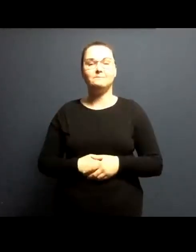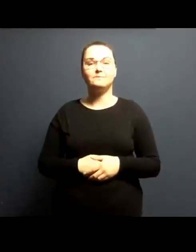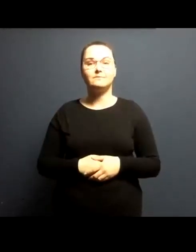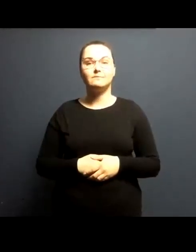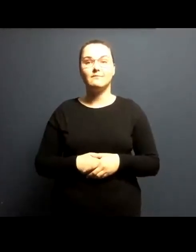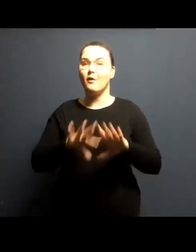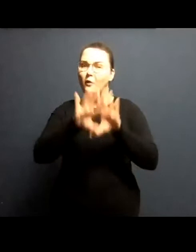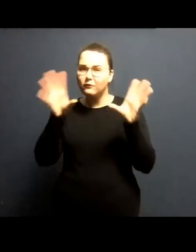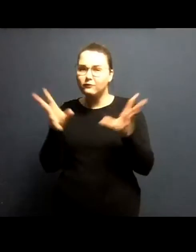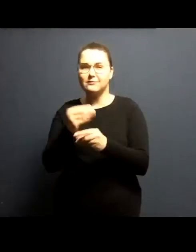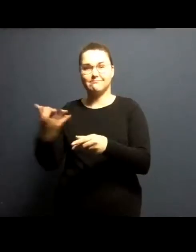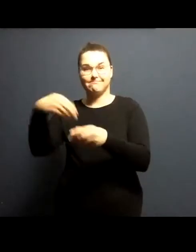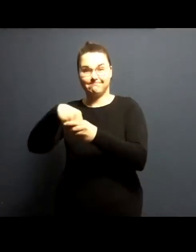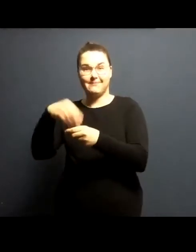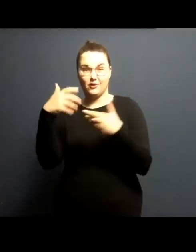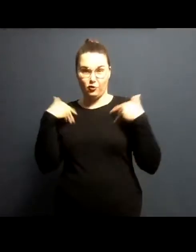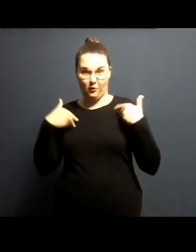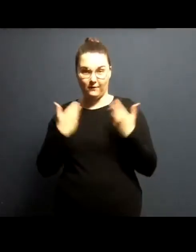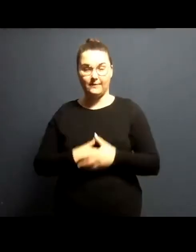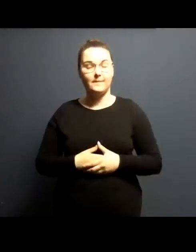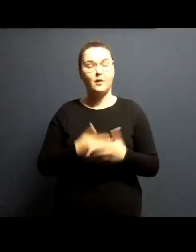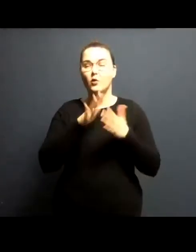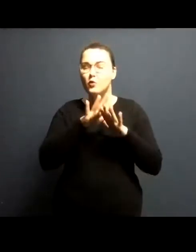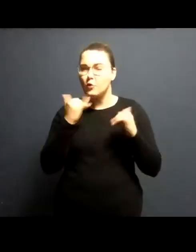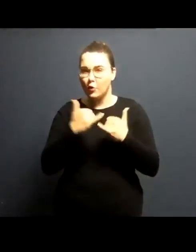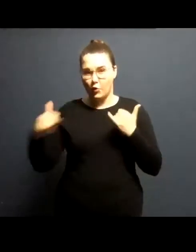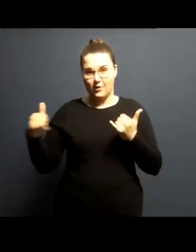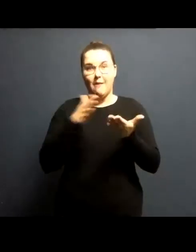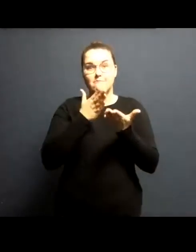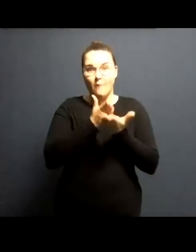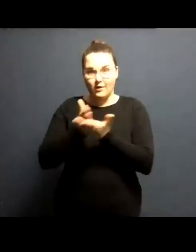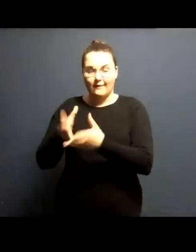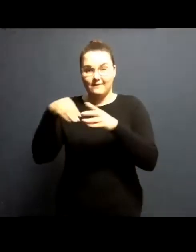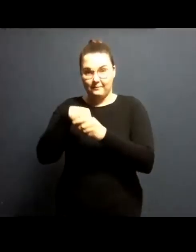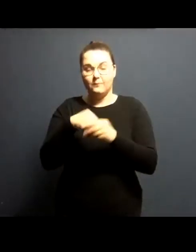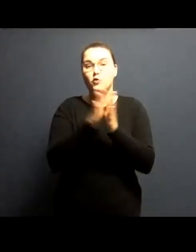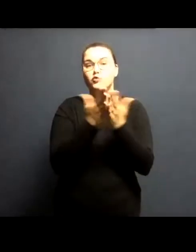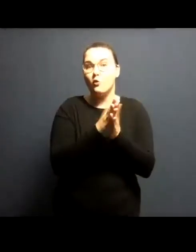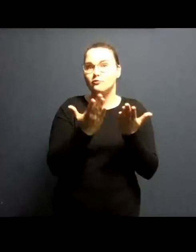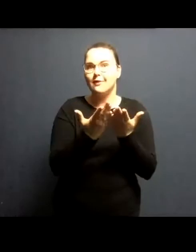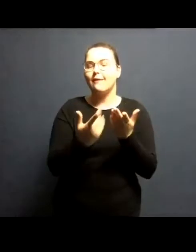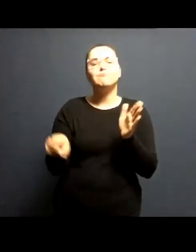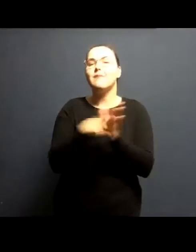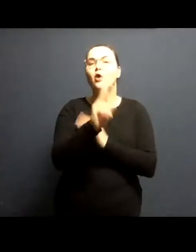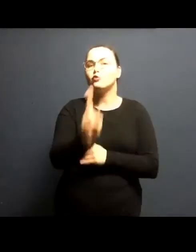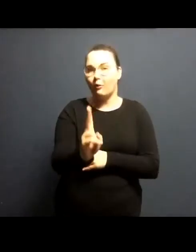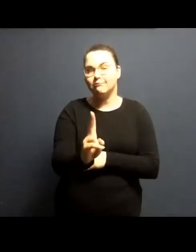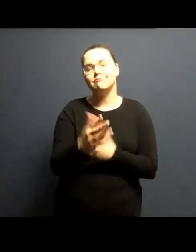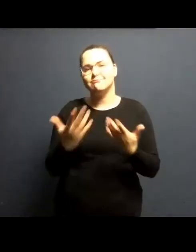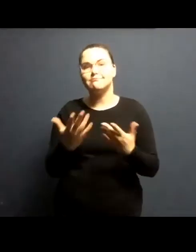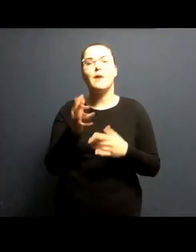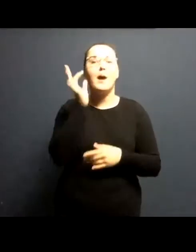w tych wszystkich poradnikowych, eksperckich dziełach. I książka skierowana zarówno do kobiet, jak i do